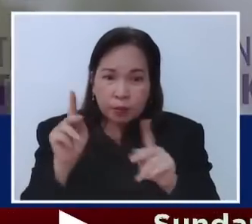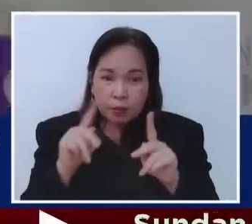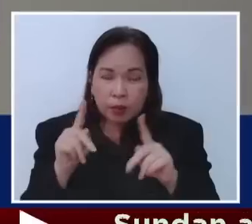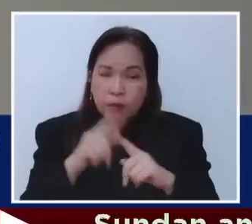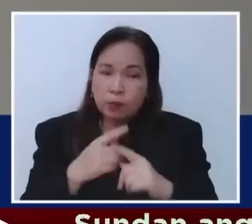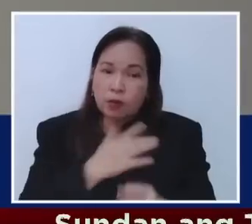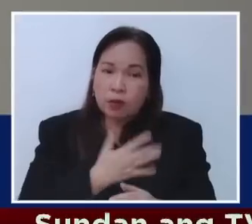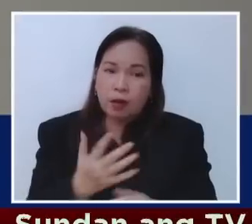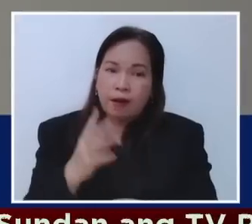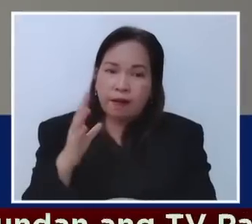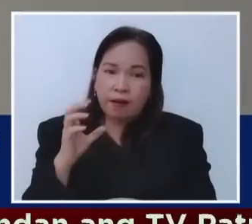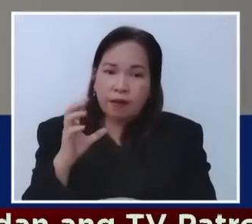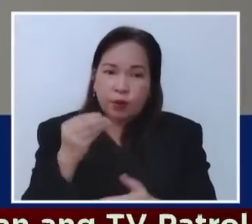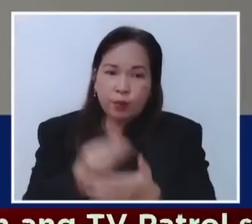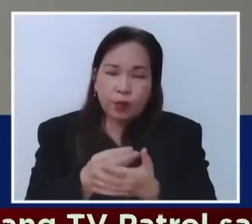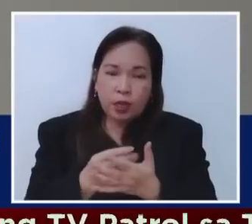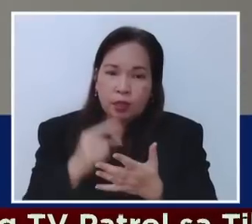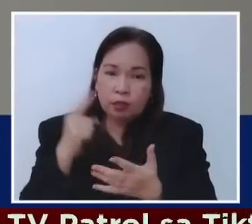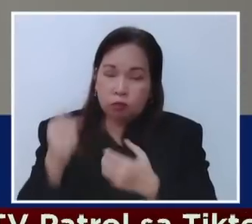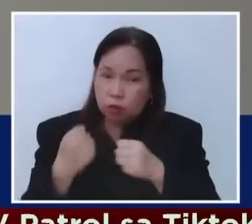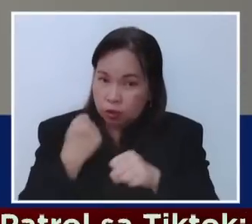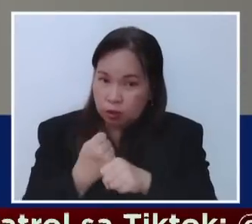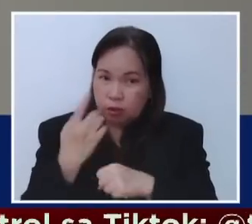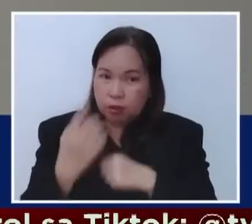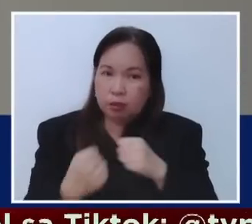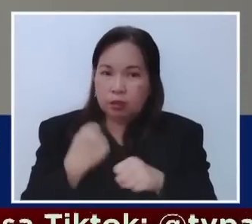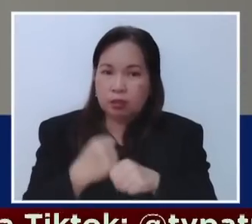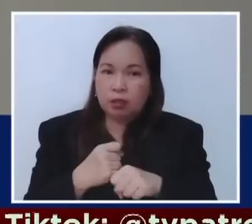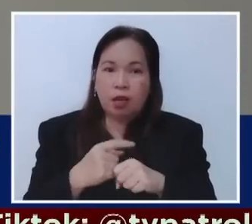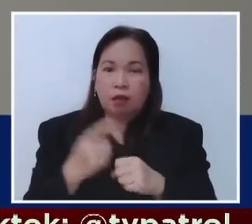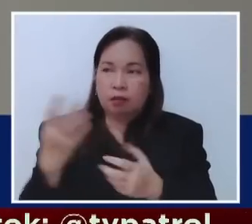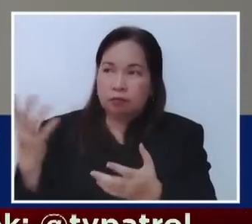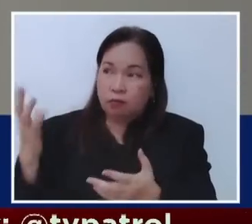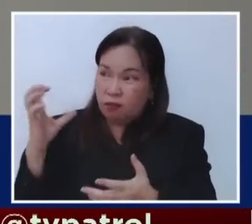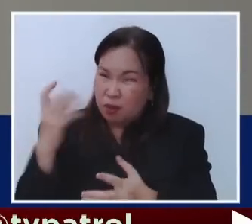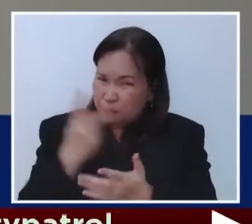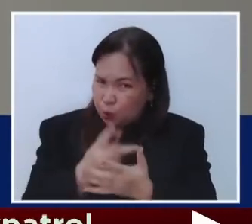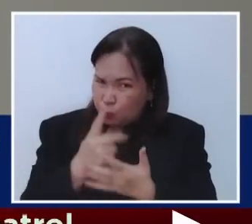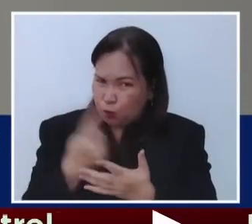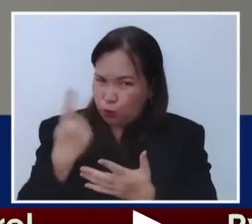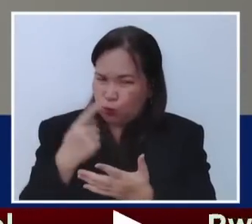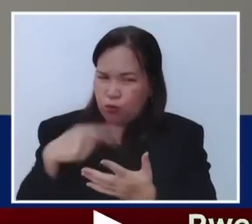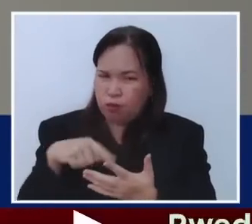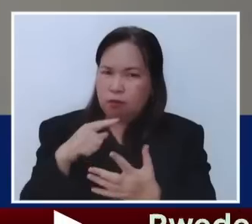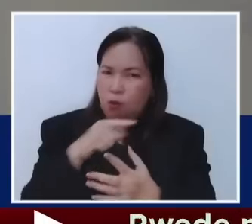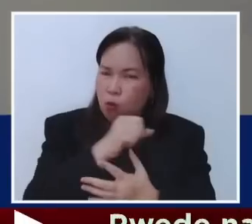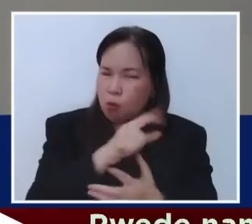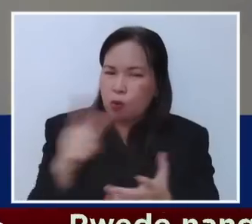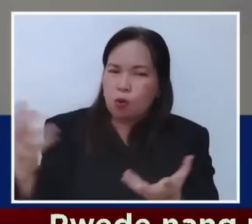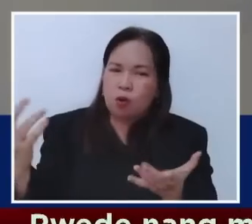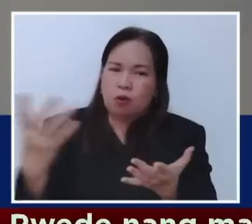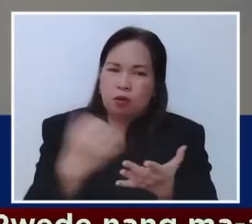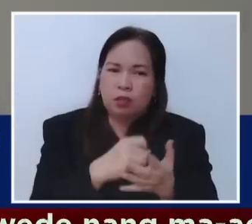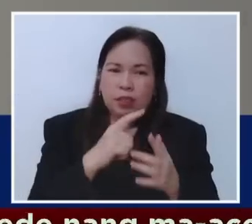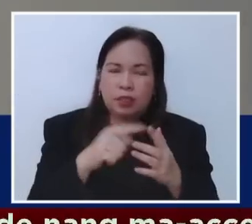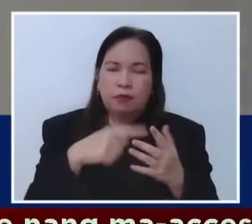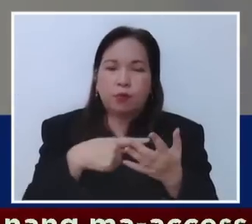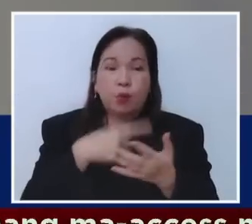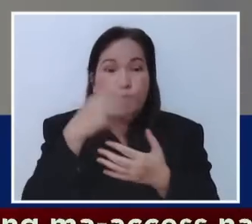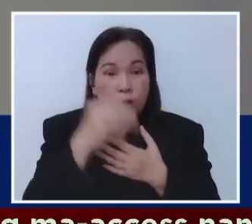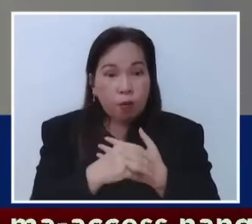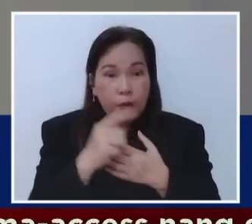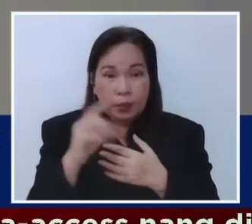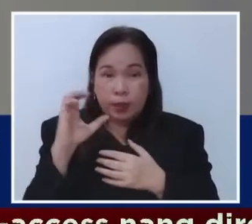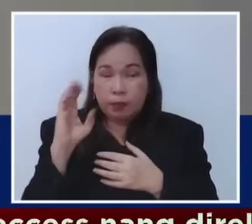taon. Didiretso ang pondong ito sa iba't ibang legacy programs ng CBCP tulad ng mga feeding program,